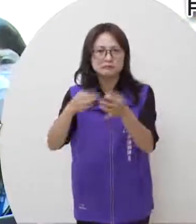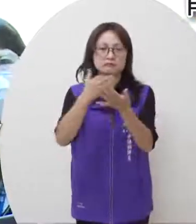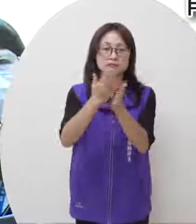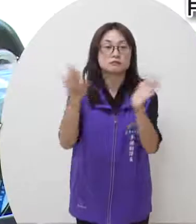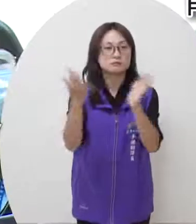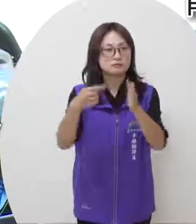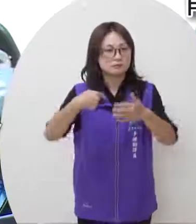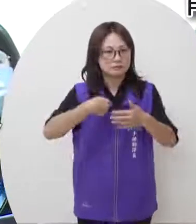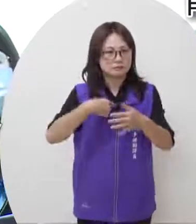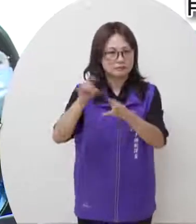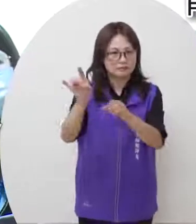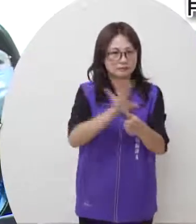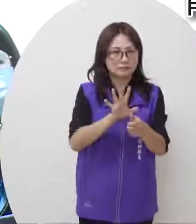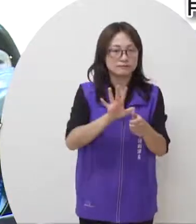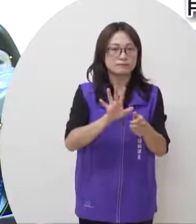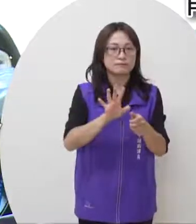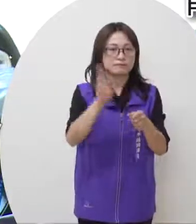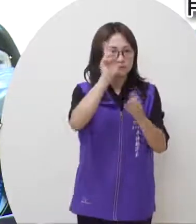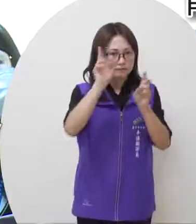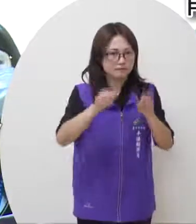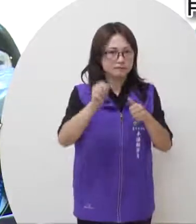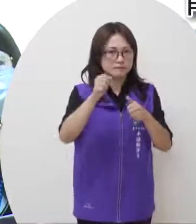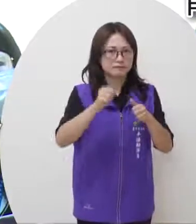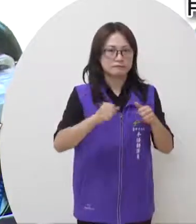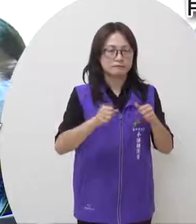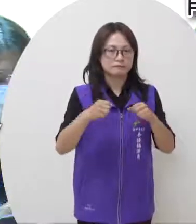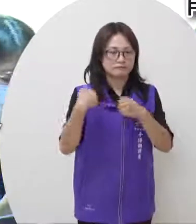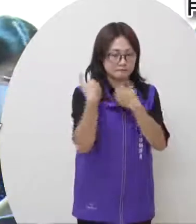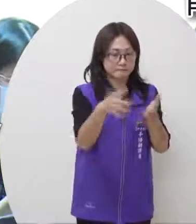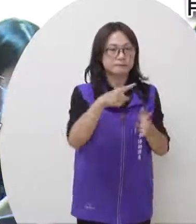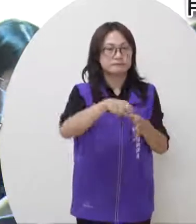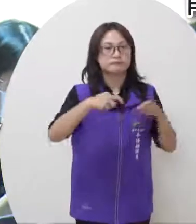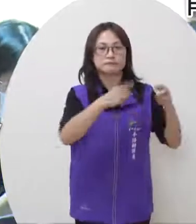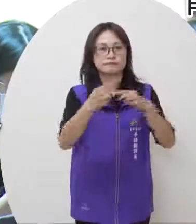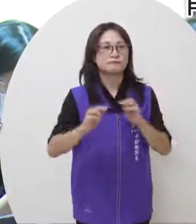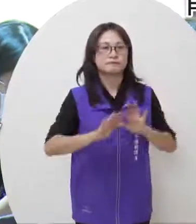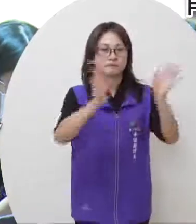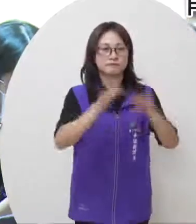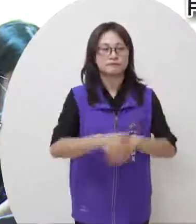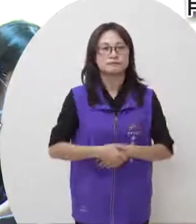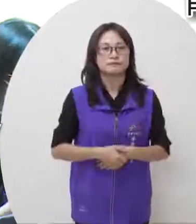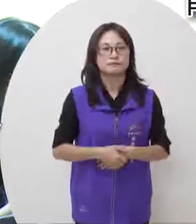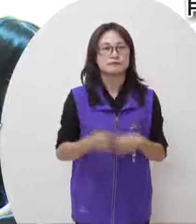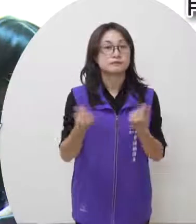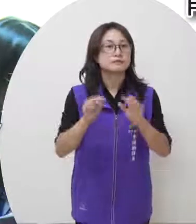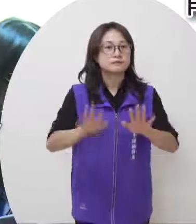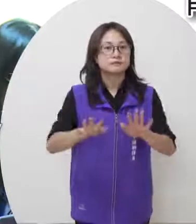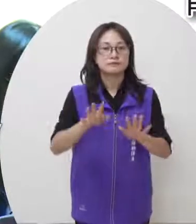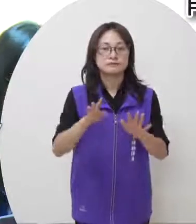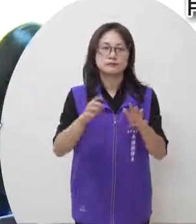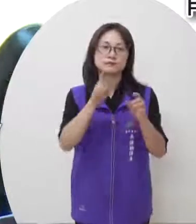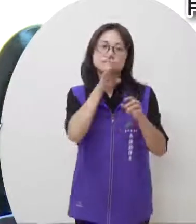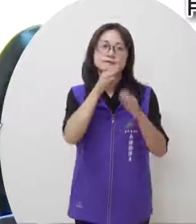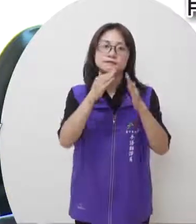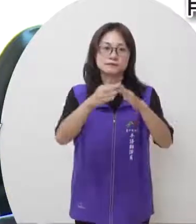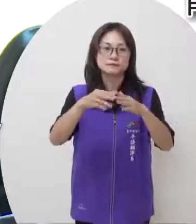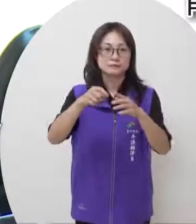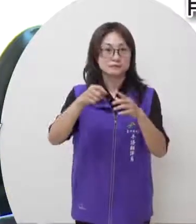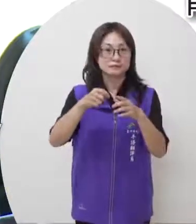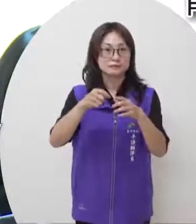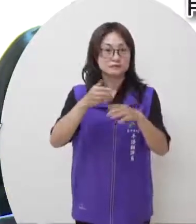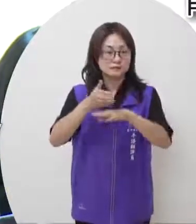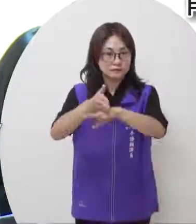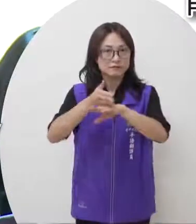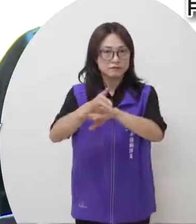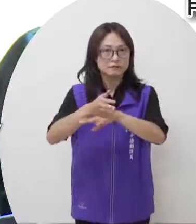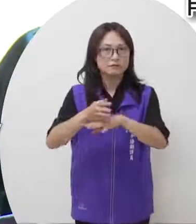来进行处理。那事实上这一块也在目前的台中市的这个公车基本上的准点性、脱漏班的情况已经大幅